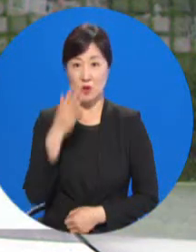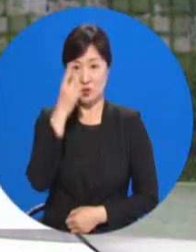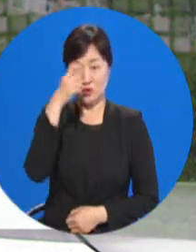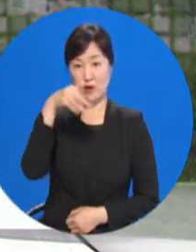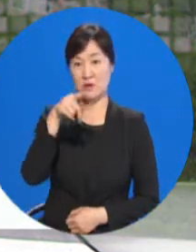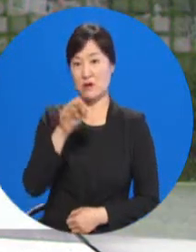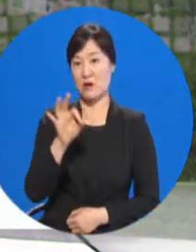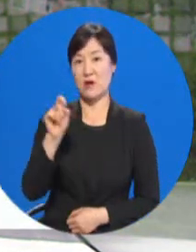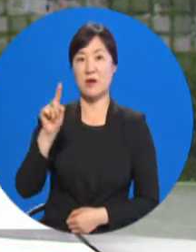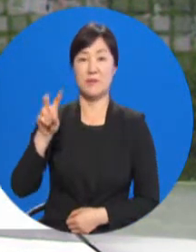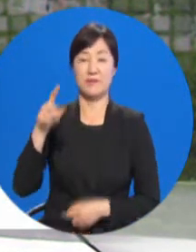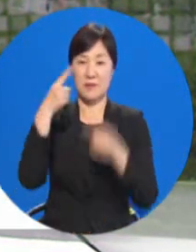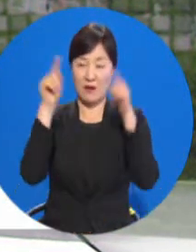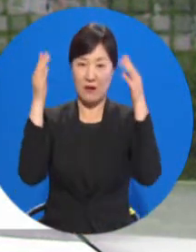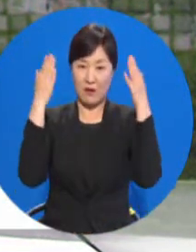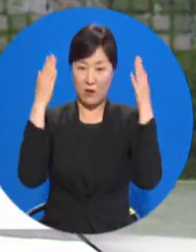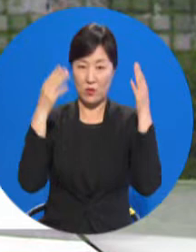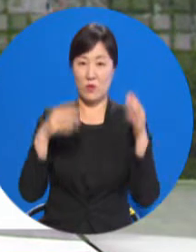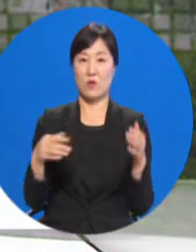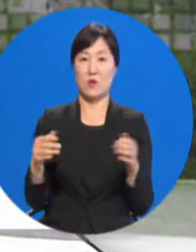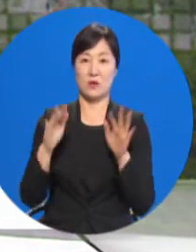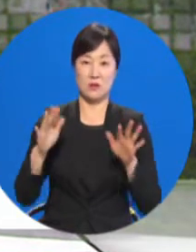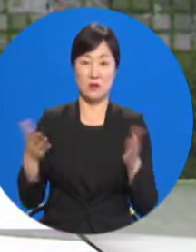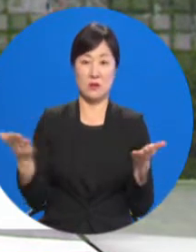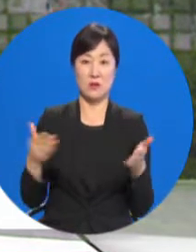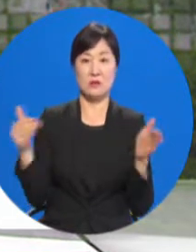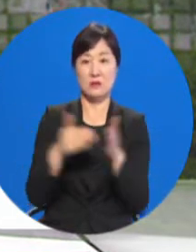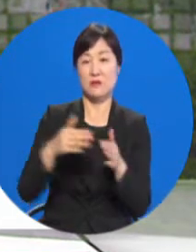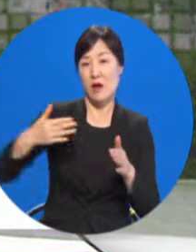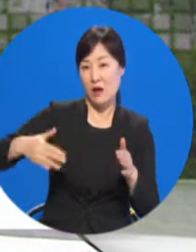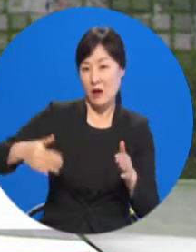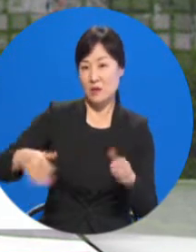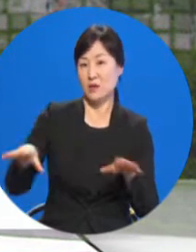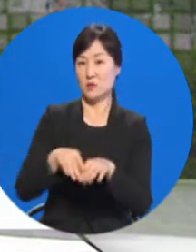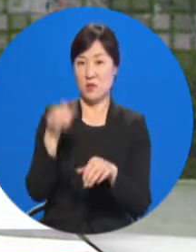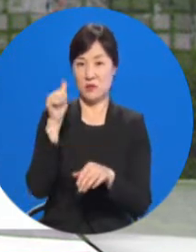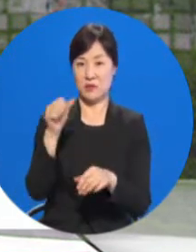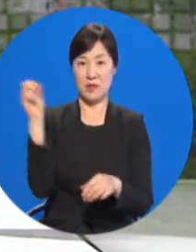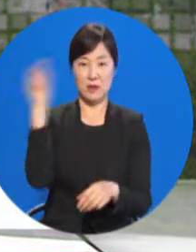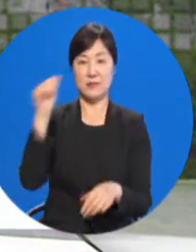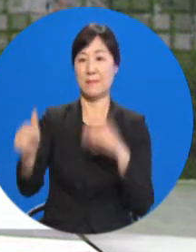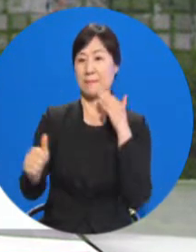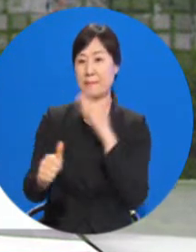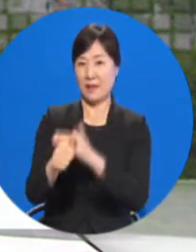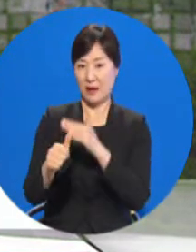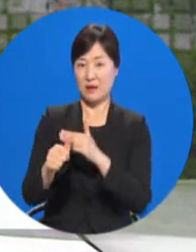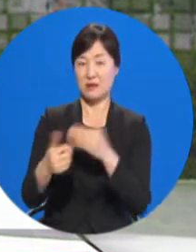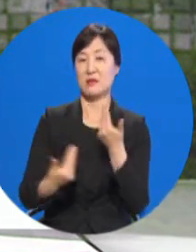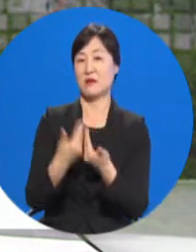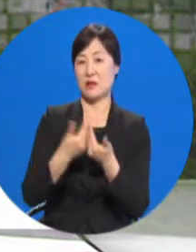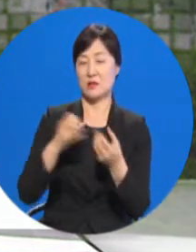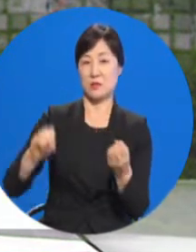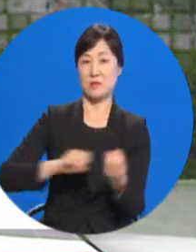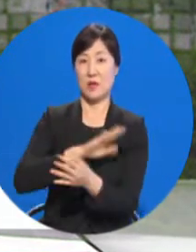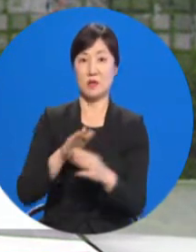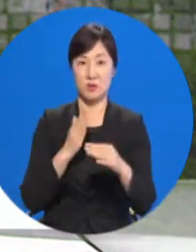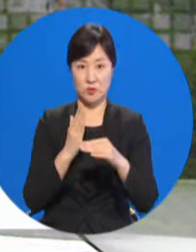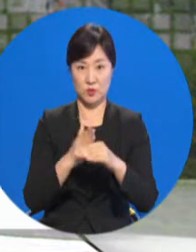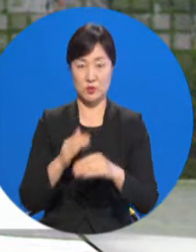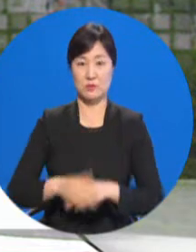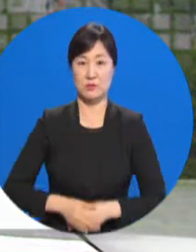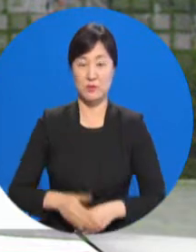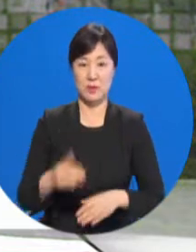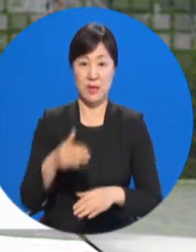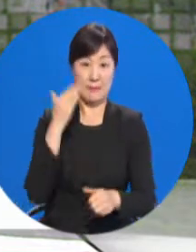순천 청암대학교의 이사장이 임기 중인 현직 총장을 갑자기 해임하면서 학교가 갈등과 혼란에 휩싸였습니다.